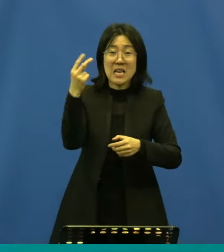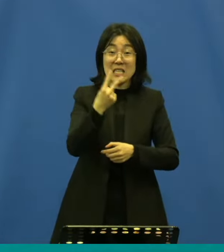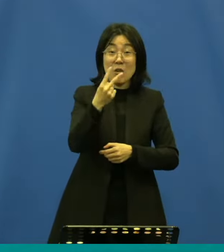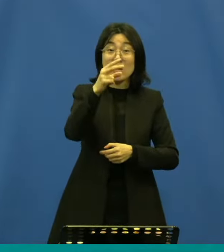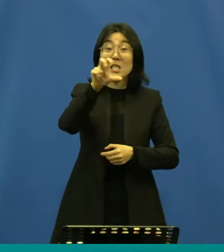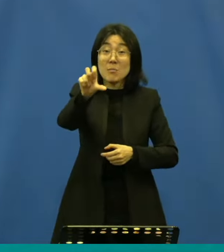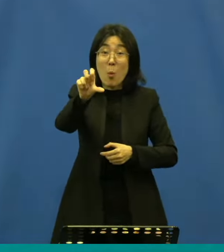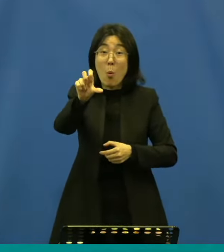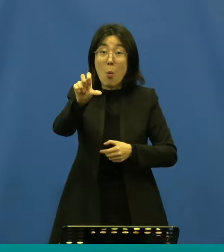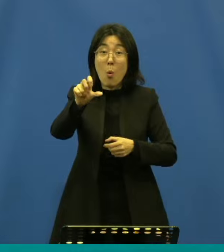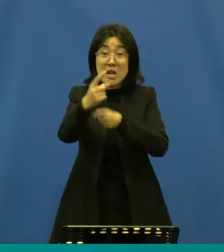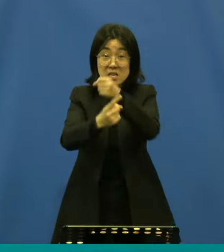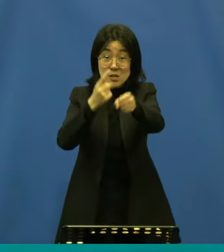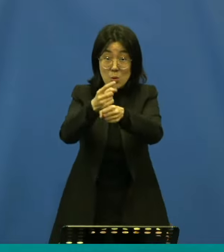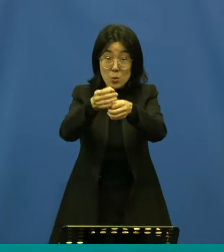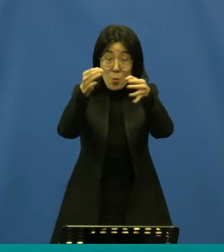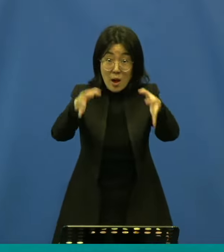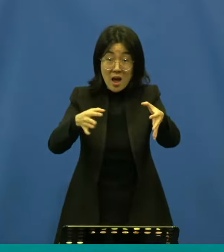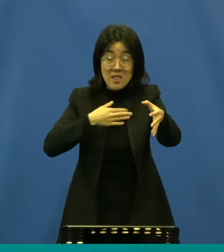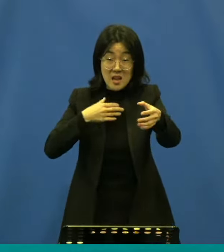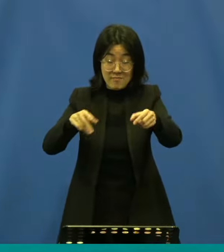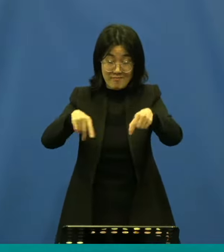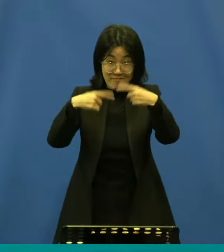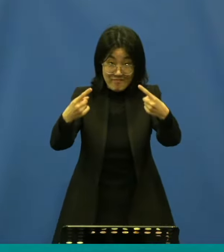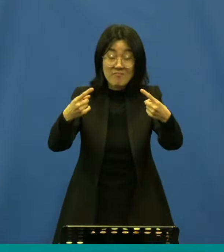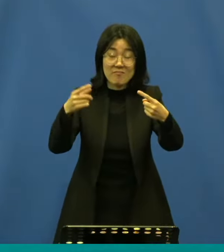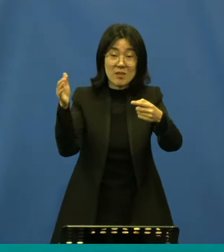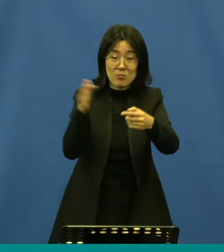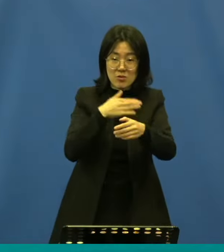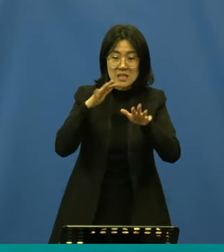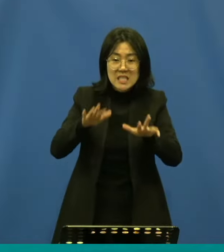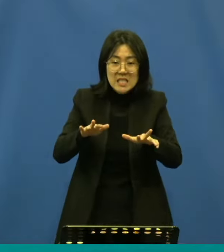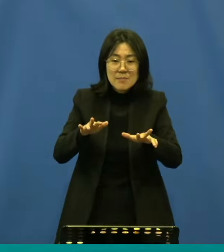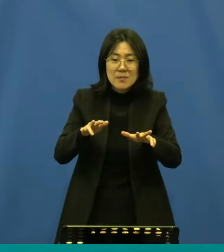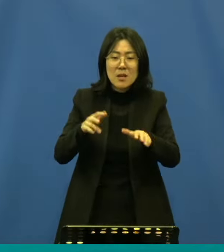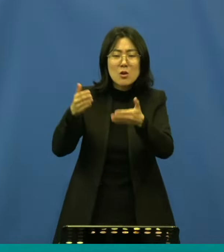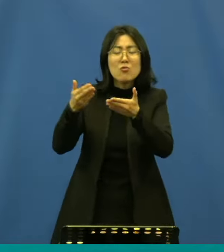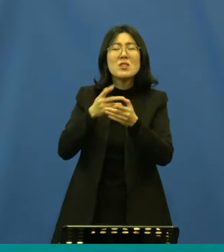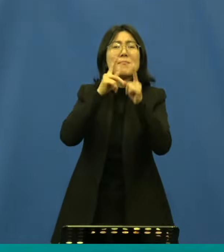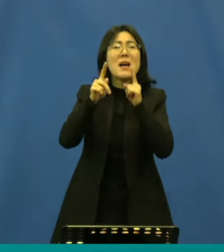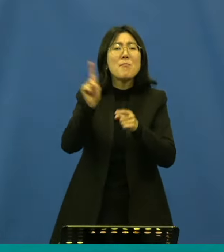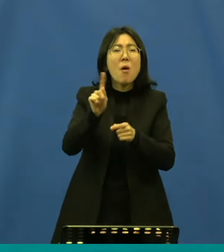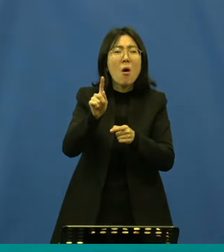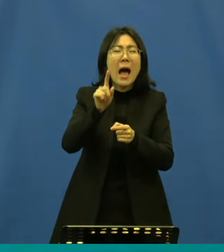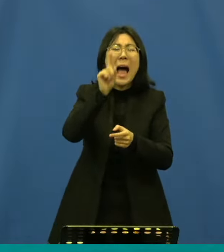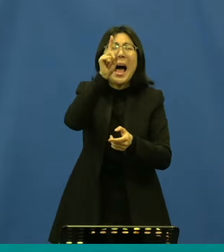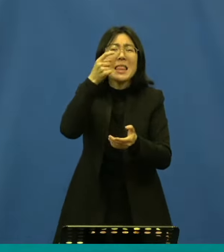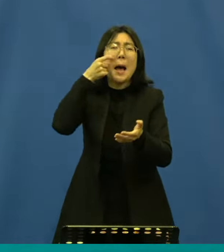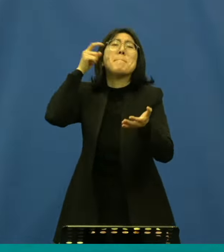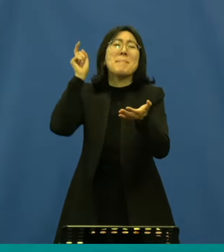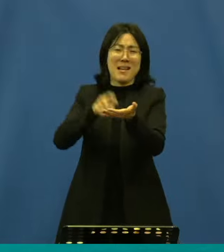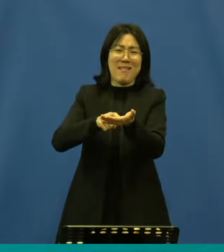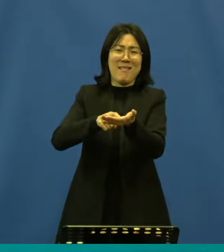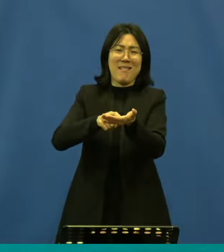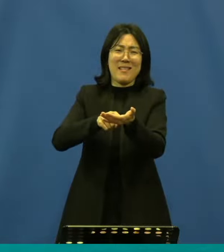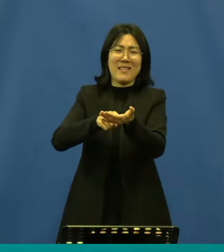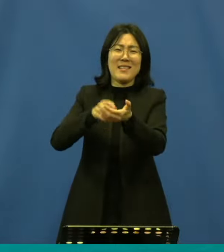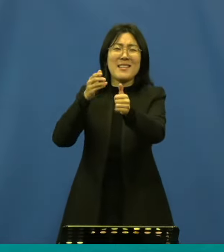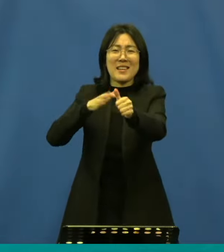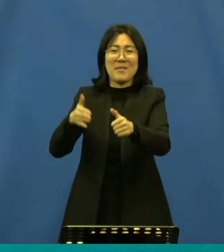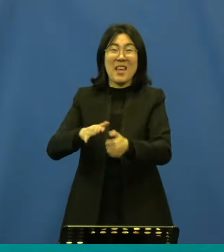것, 연초니까 이 한 해 동안 내가 좀 이거 붙잡고 가야 되겠다. 요거 붙잡으셔야 돼요. 그래서